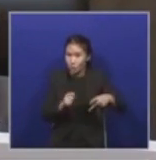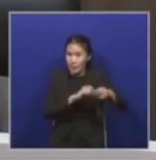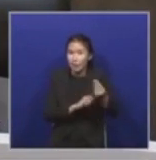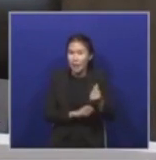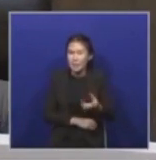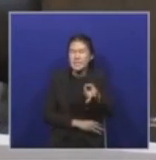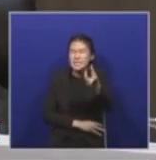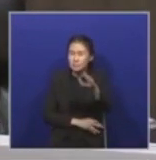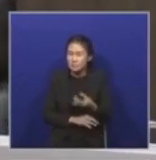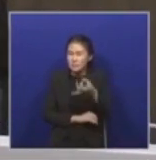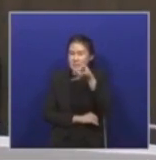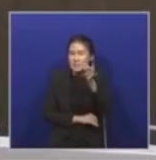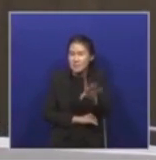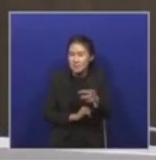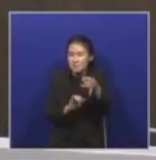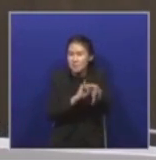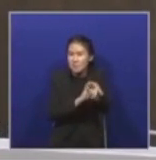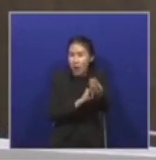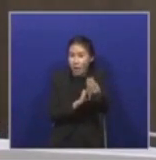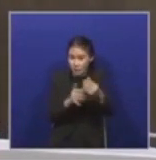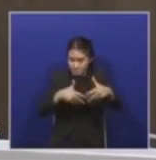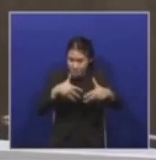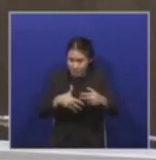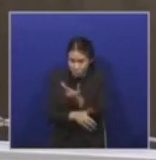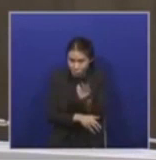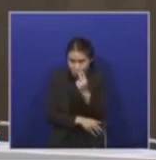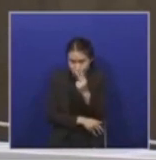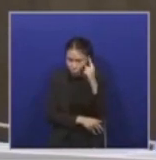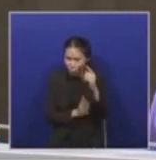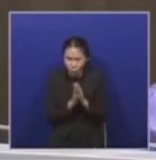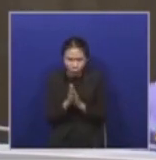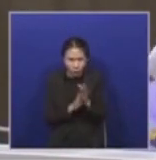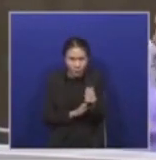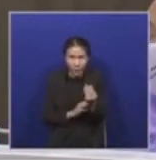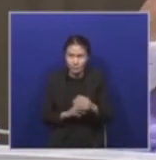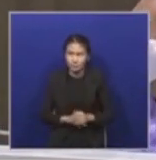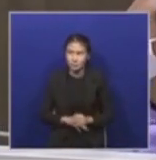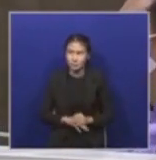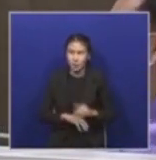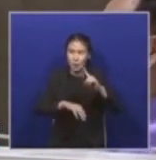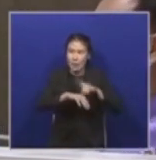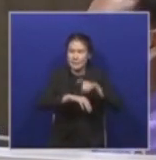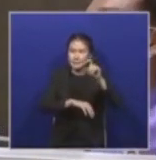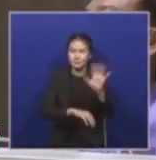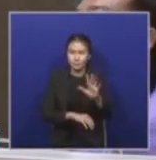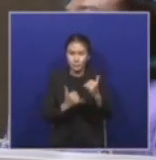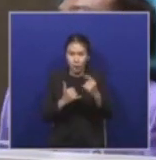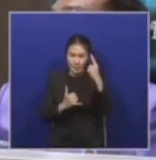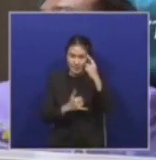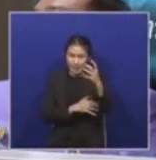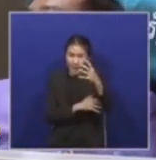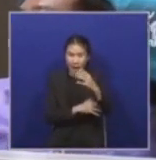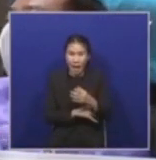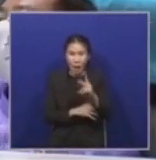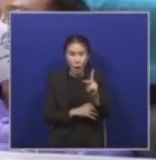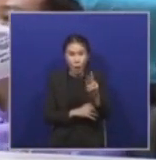จิ๊บๆเท่าไหร่อ่ะพี่น้องที่อยู่ในสภาลงทายครับไม่ให้เสียเวลาท่านประธานครับกรมหางาน